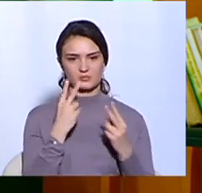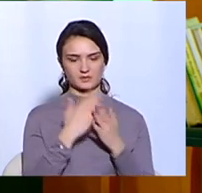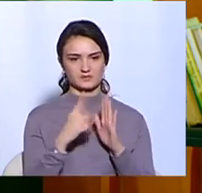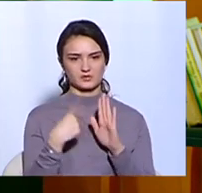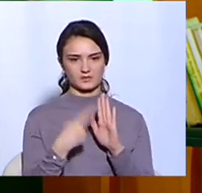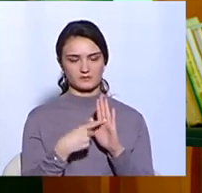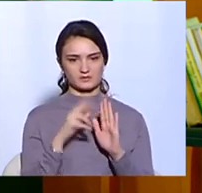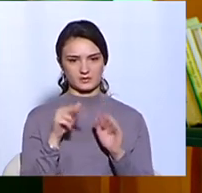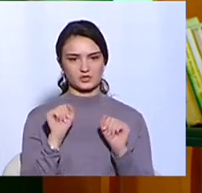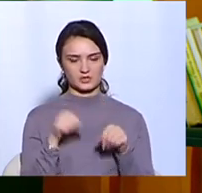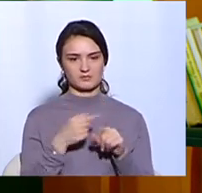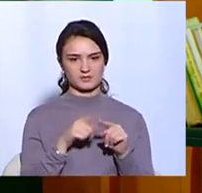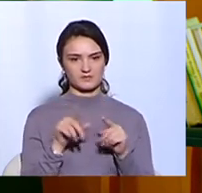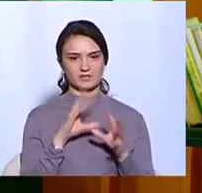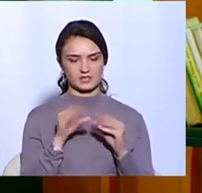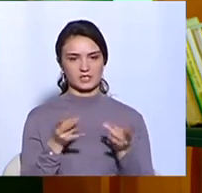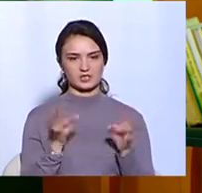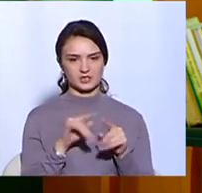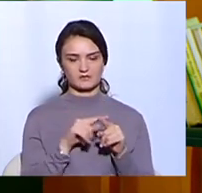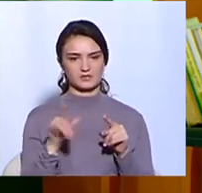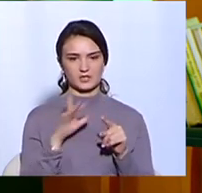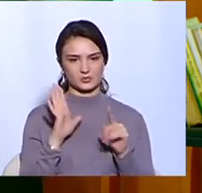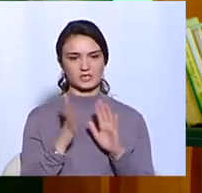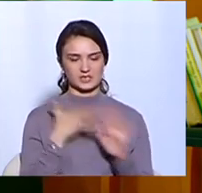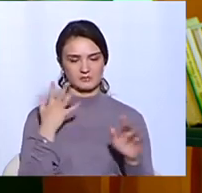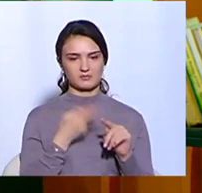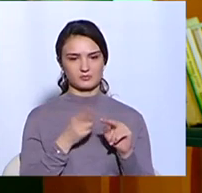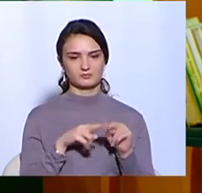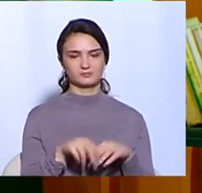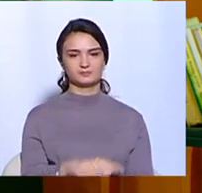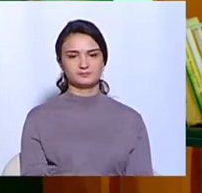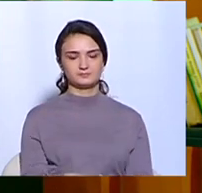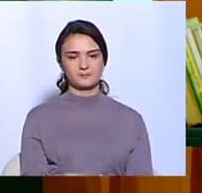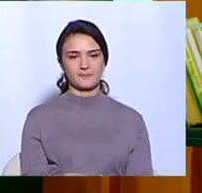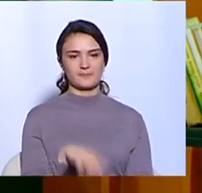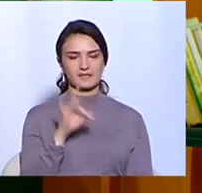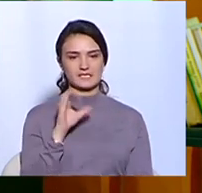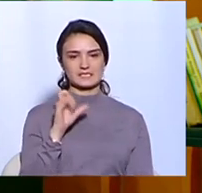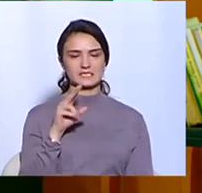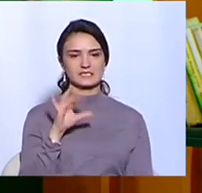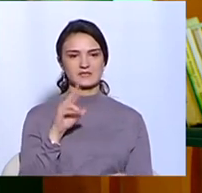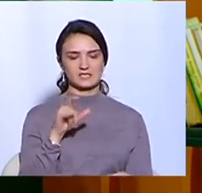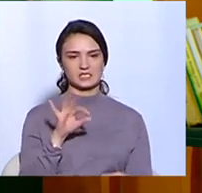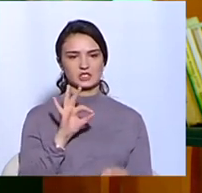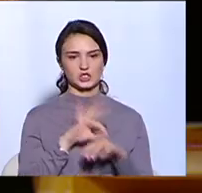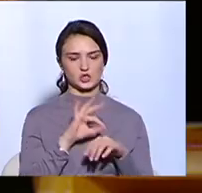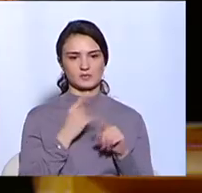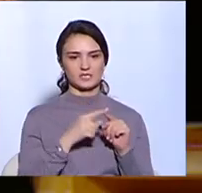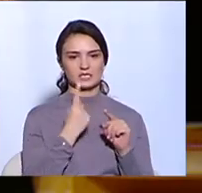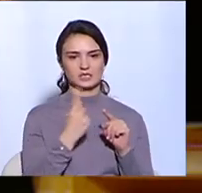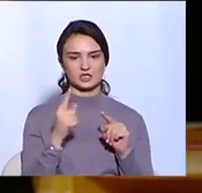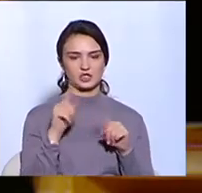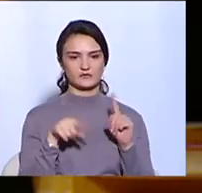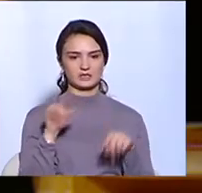აქვს შეკითხვა. შეიძლება ეს ყველა დანარჩენისთვის არ იყოს გასაგები და ამიტომ რასელ სილვერის სინდრომი, ეს არის ერთ-ერთი